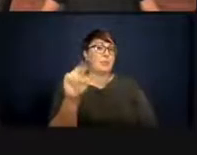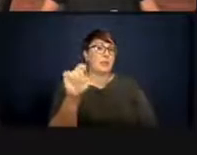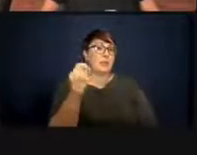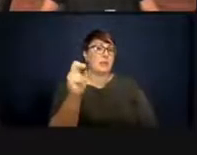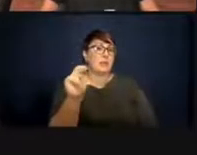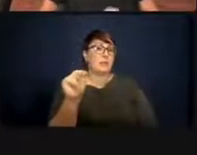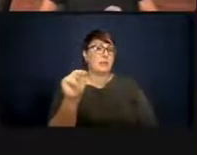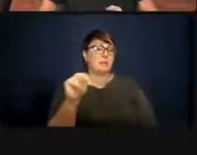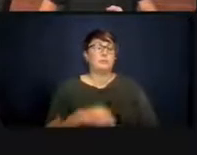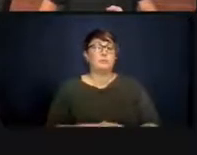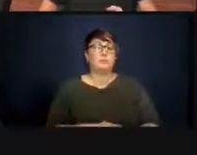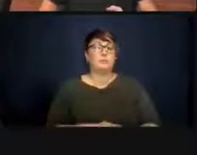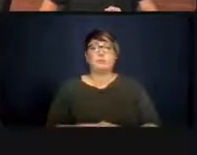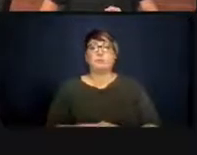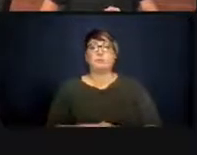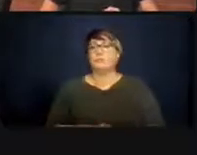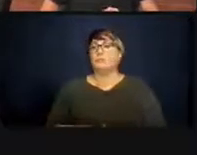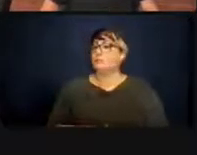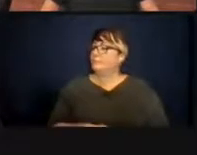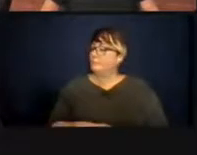tafadhali.